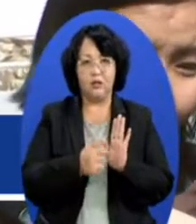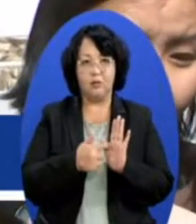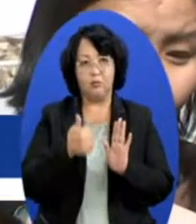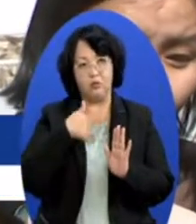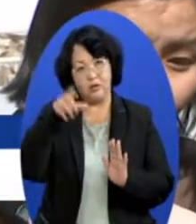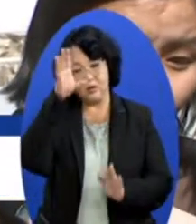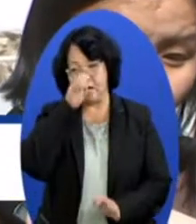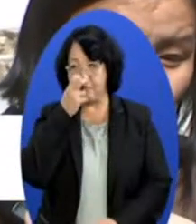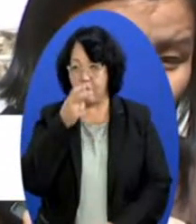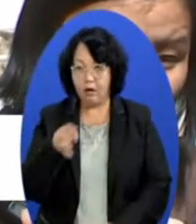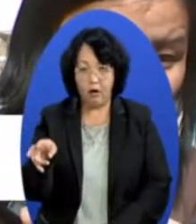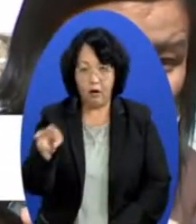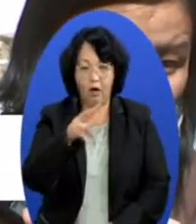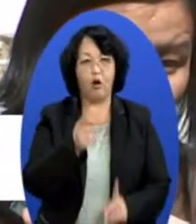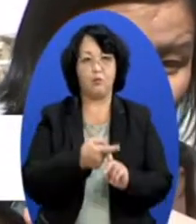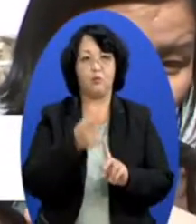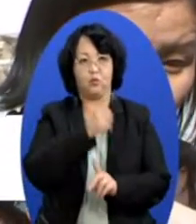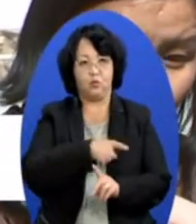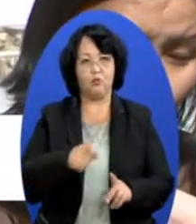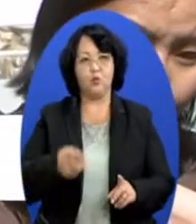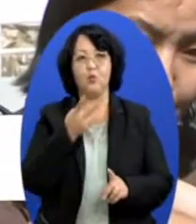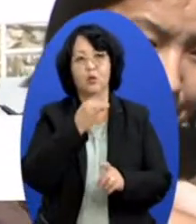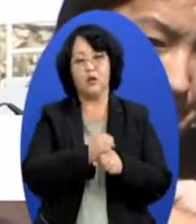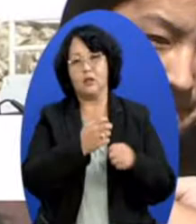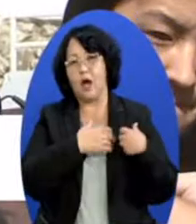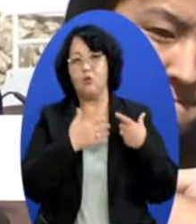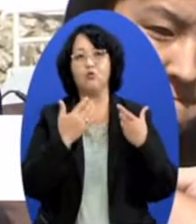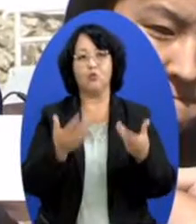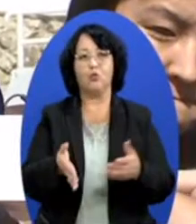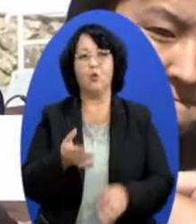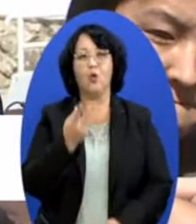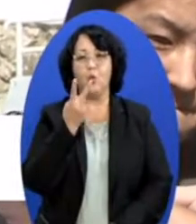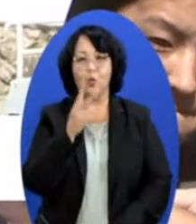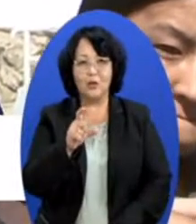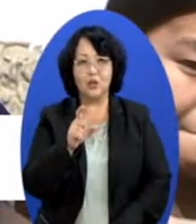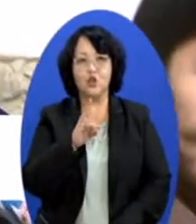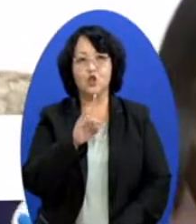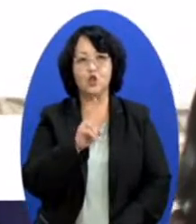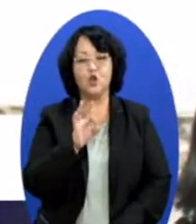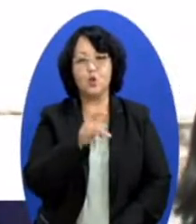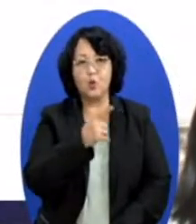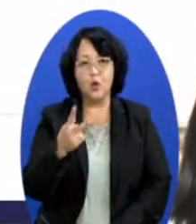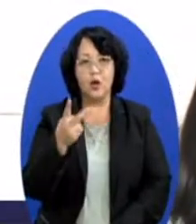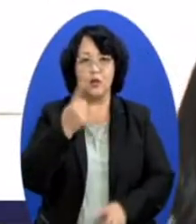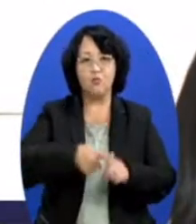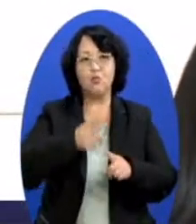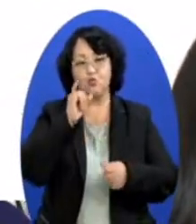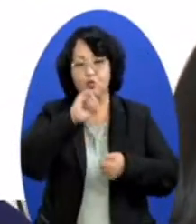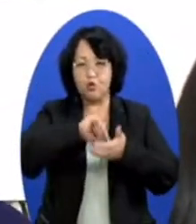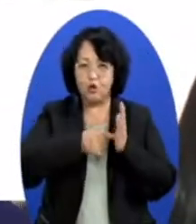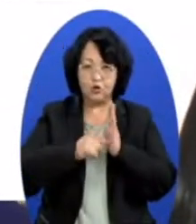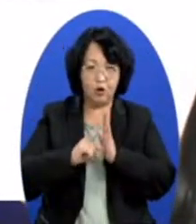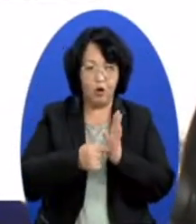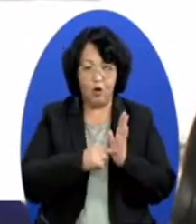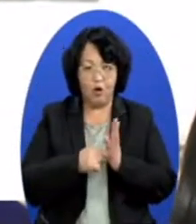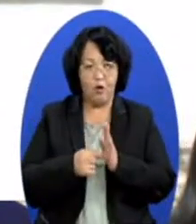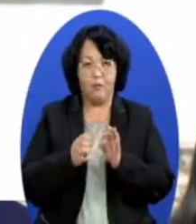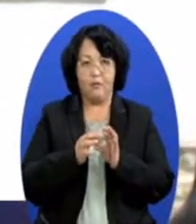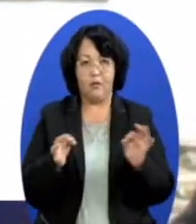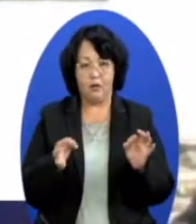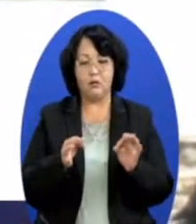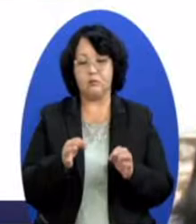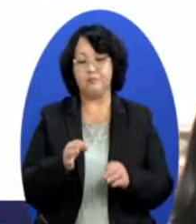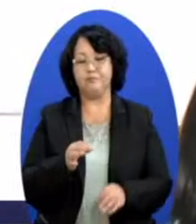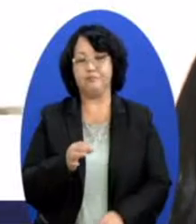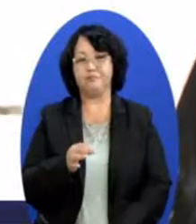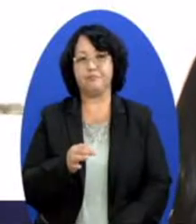ерөөсөө дэж үзлээ. Би холбогд хүмүүст нь хэлж өгөр даалгавар өгье. Энэ оны зөрөө мөрөө нэмэлт юмуудын тооцож үзээ те. Батлаад гişүүн манаас